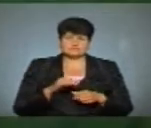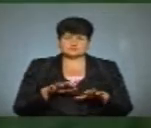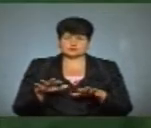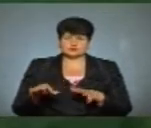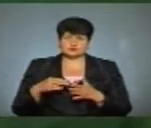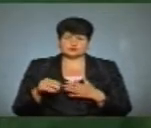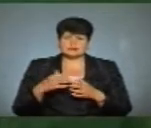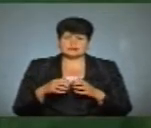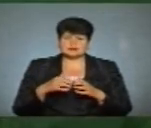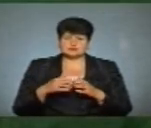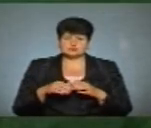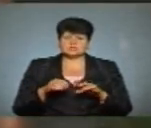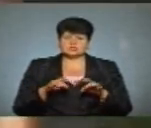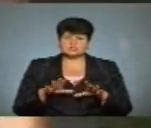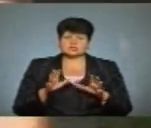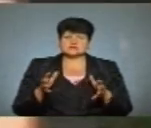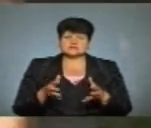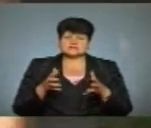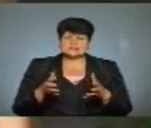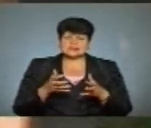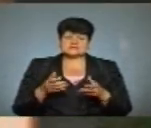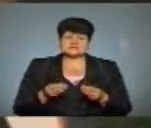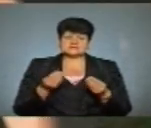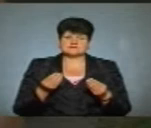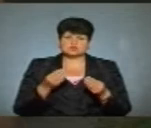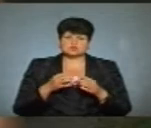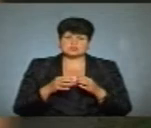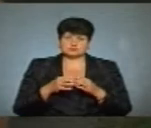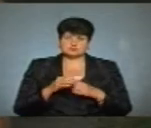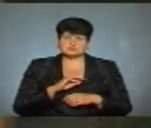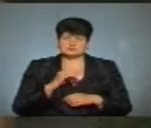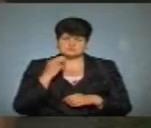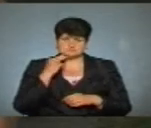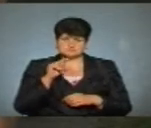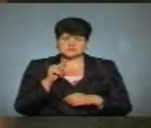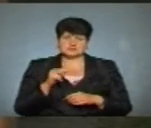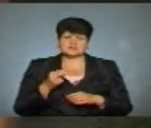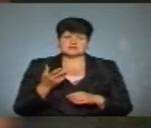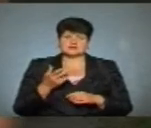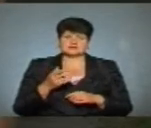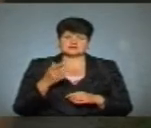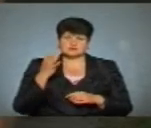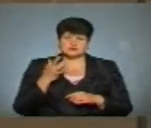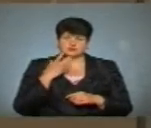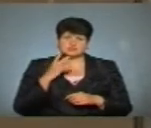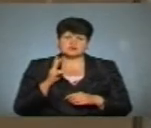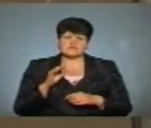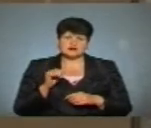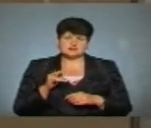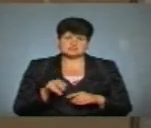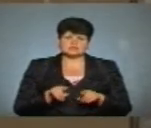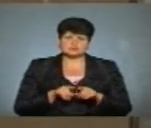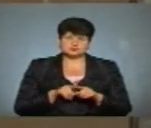Закупили капусту, вирішили, що салат свіжої капусти він набагато цінніший, ніж сквашений влітком. Так само